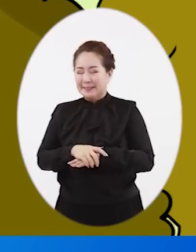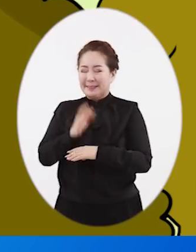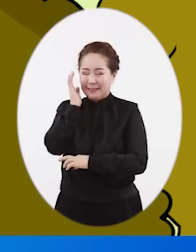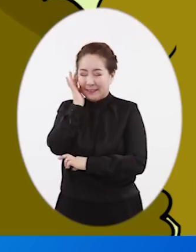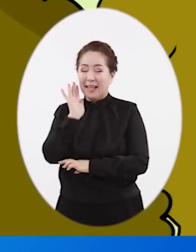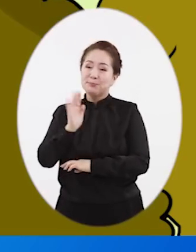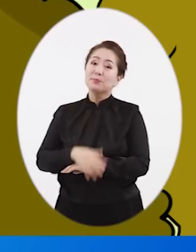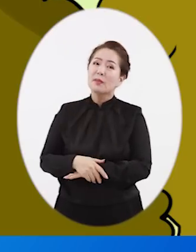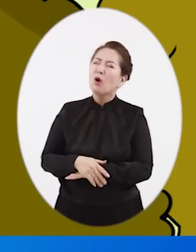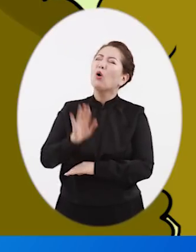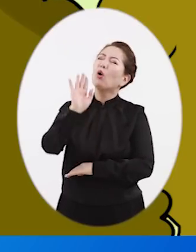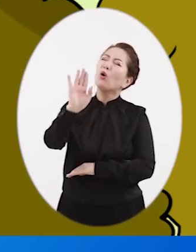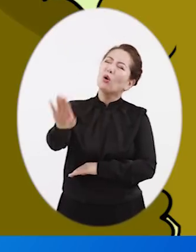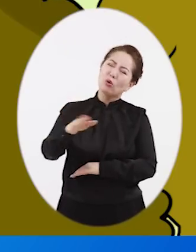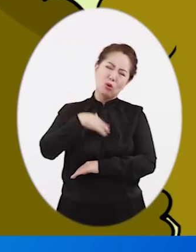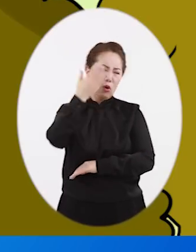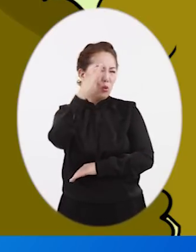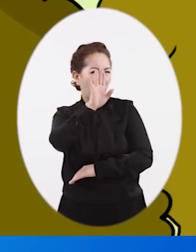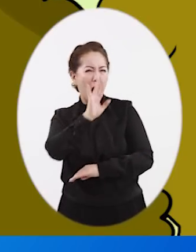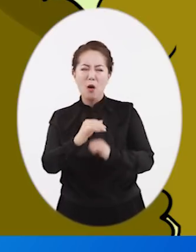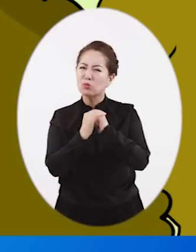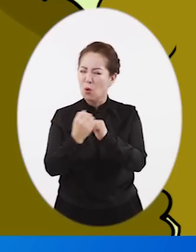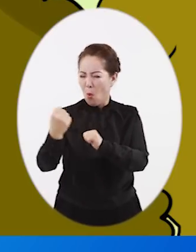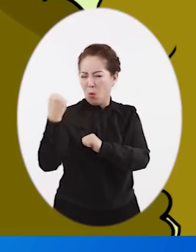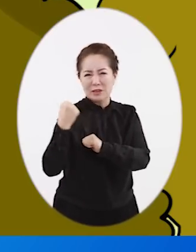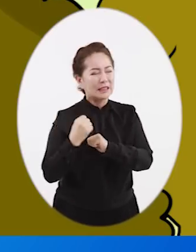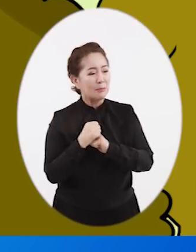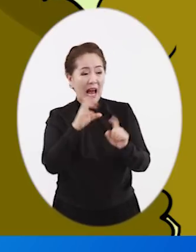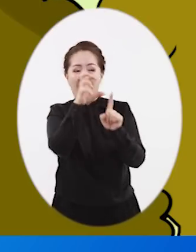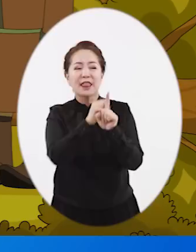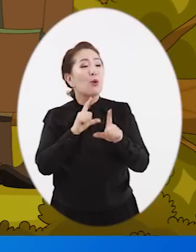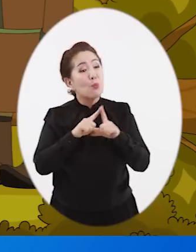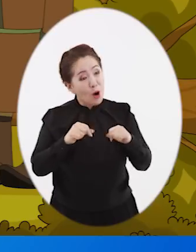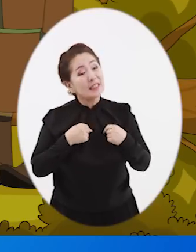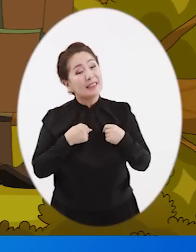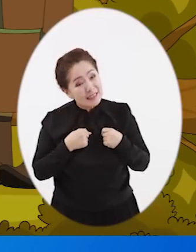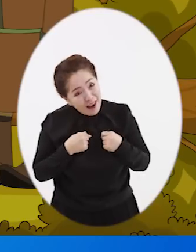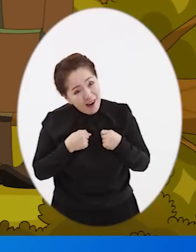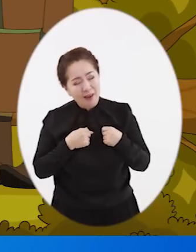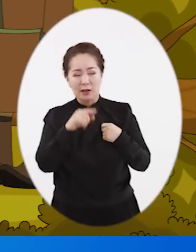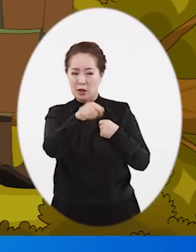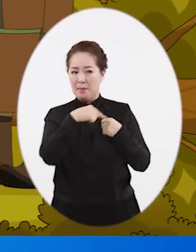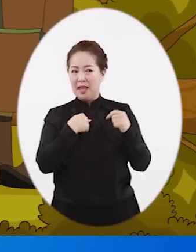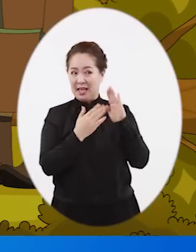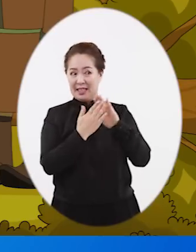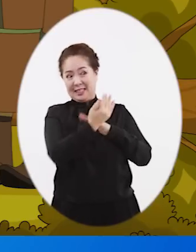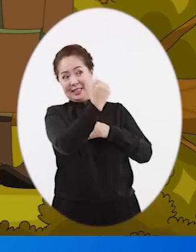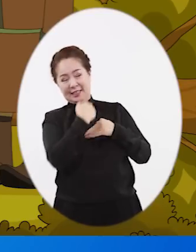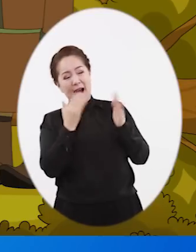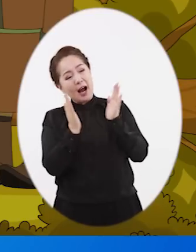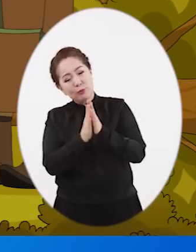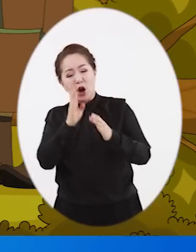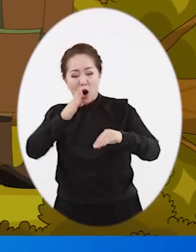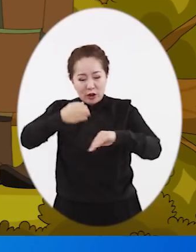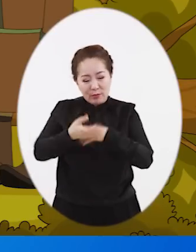за та үнэхээр хүчтэй хүн байна. Би таныг идэхэ болъё. Харин хоёулаа манайд очиж хоол